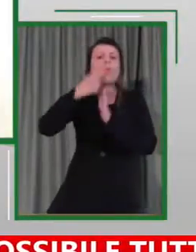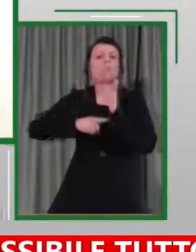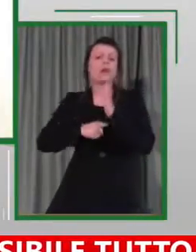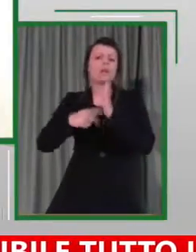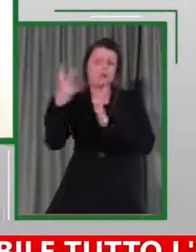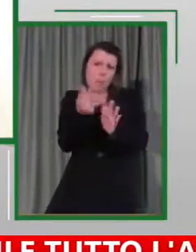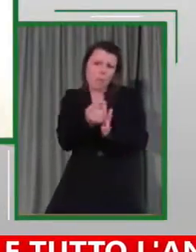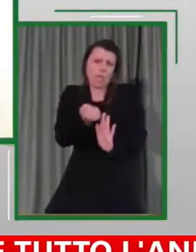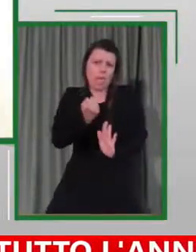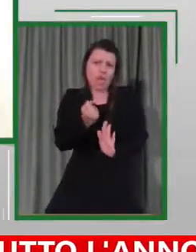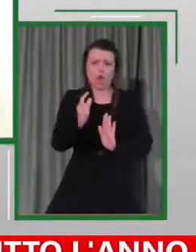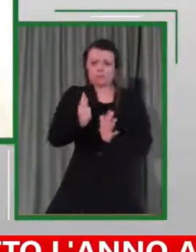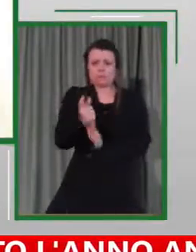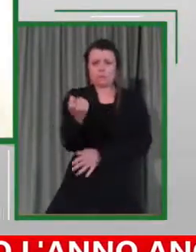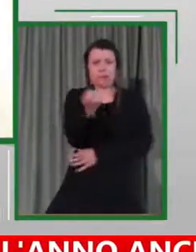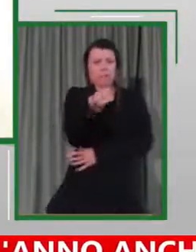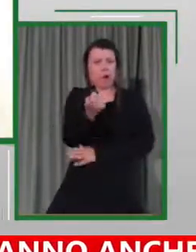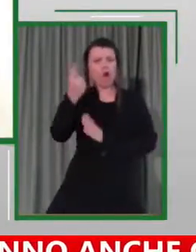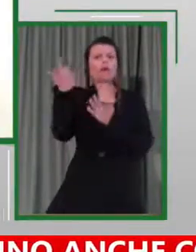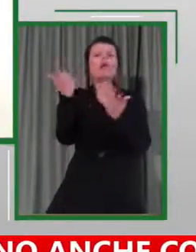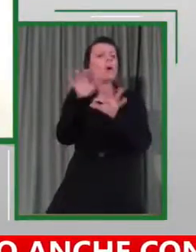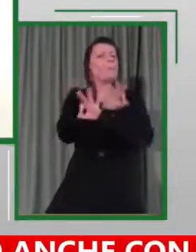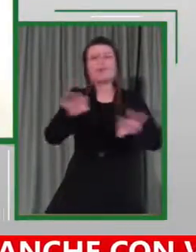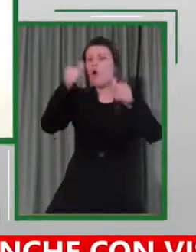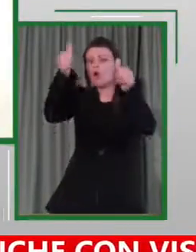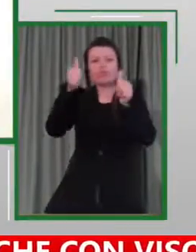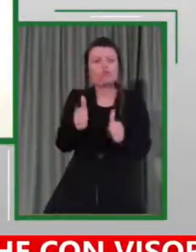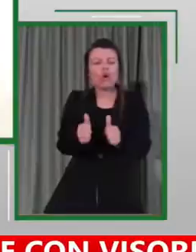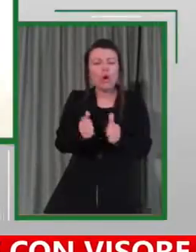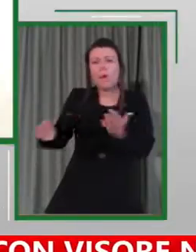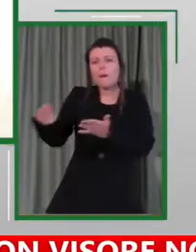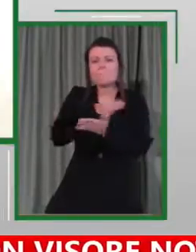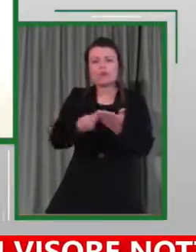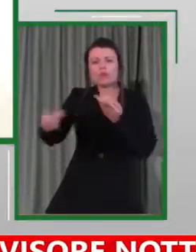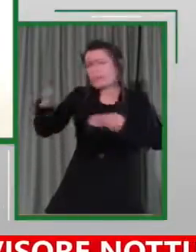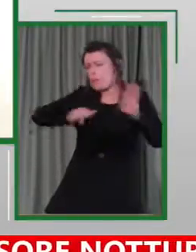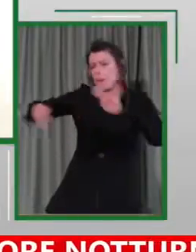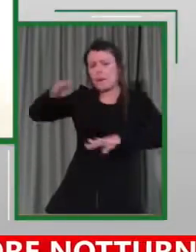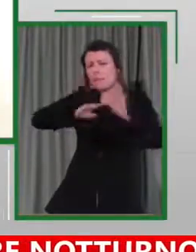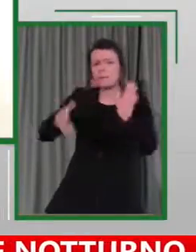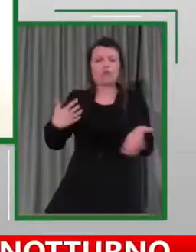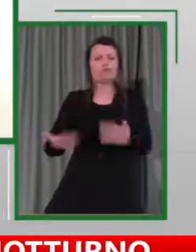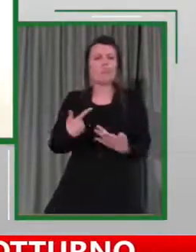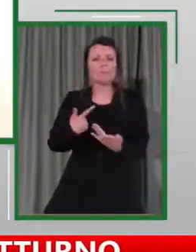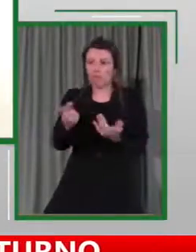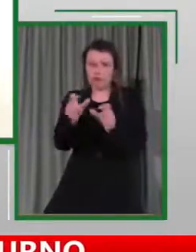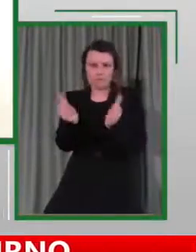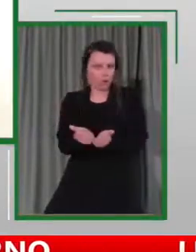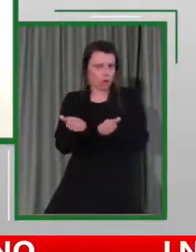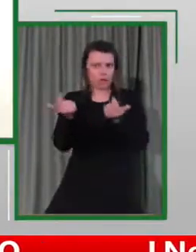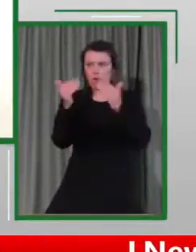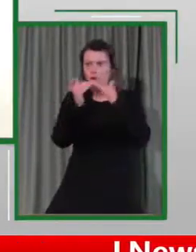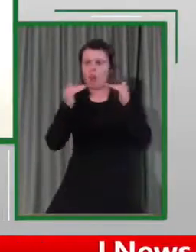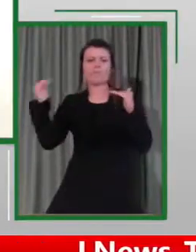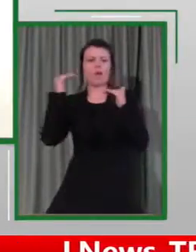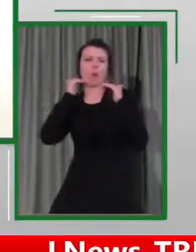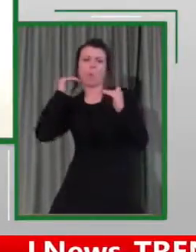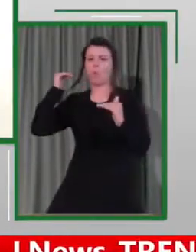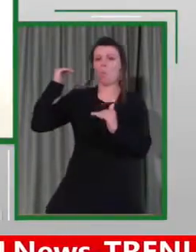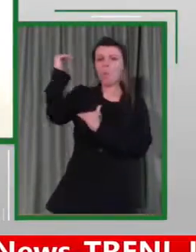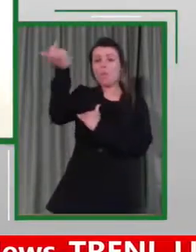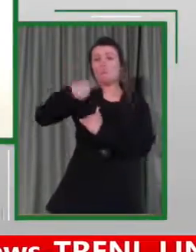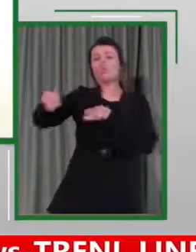già pronto, sono arrivati subito una valanga di progetti, tutti di altissimo livello, li abbiamo selezionati in base naturalmente